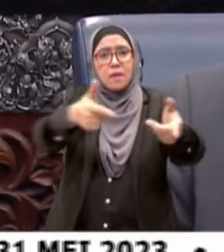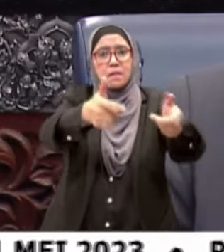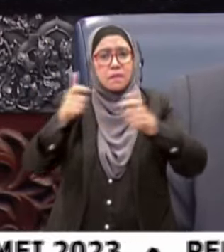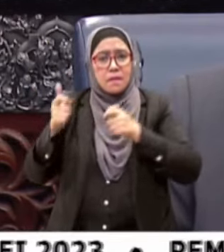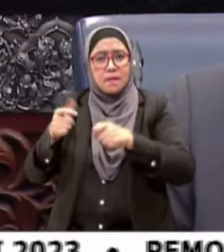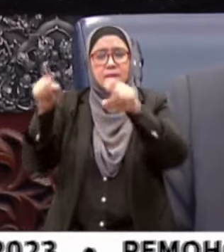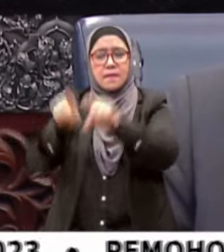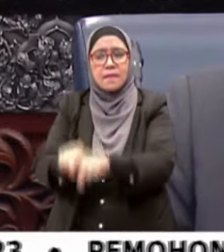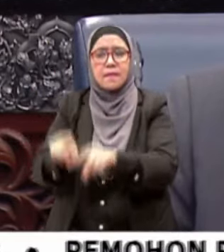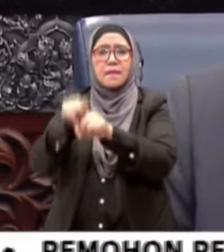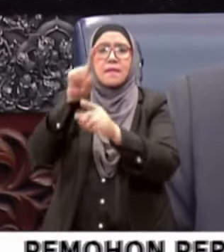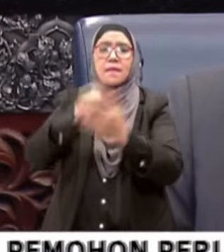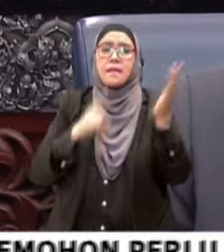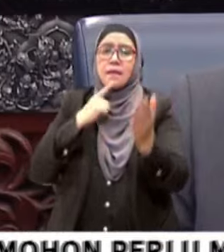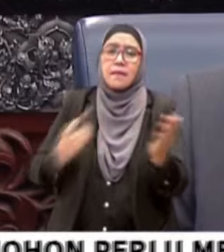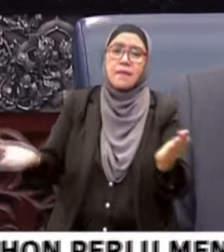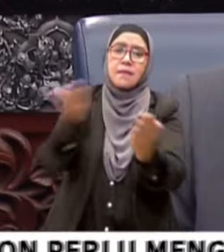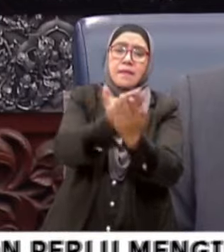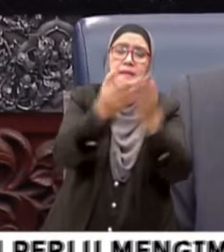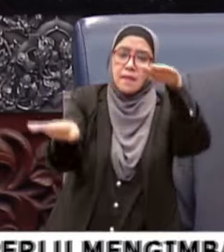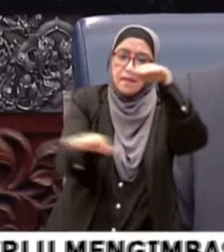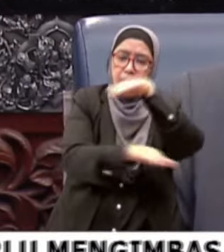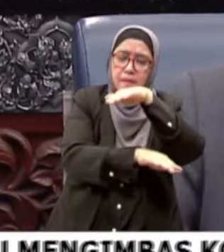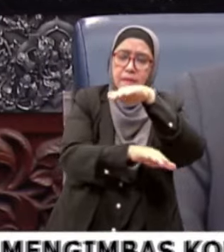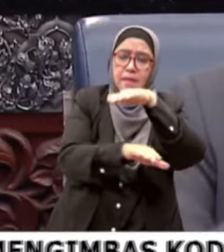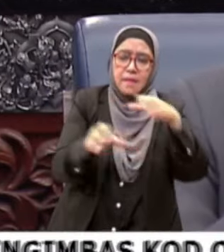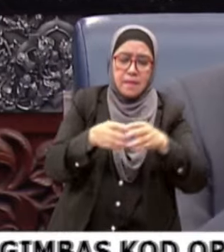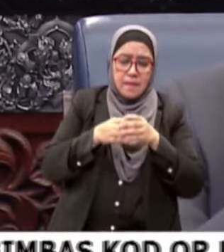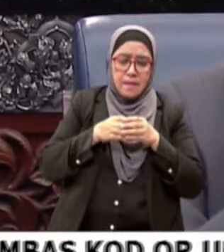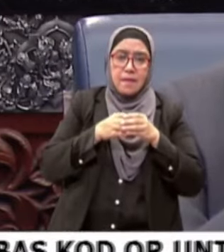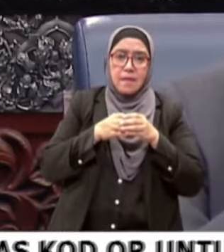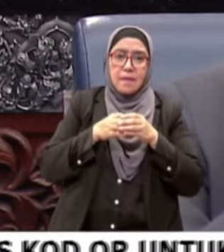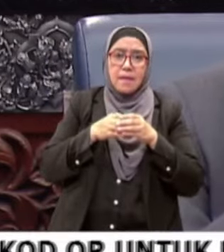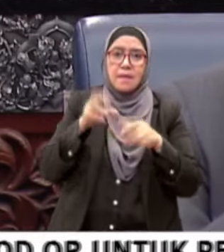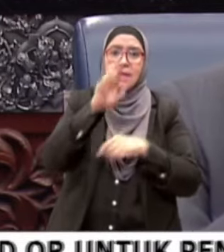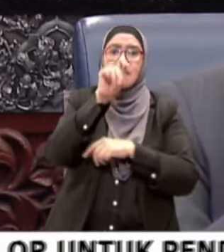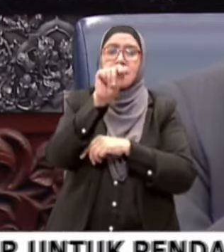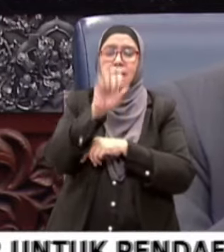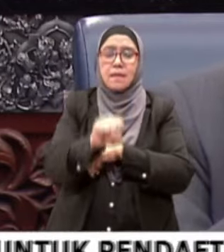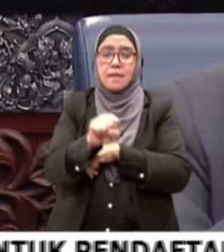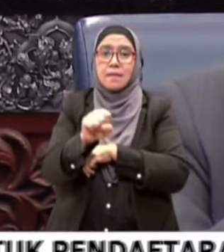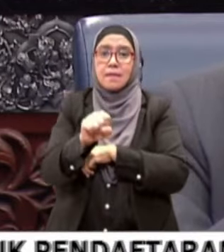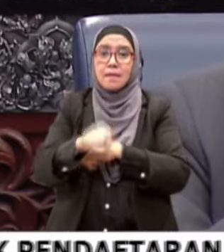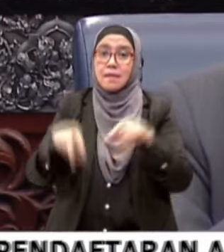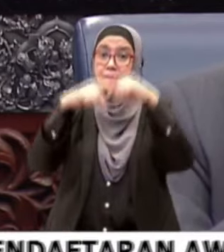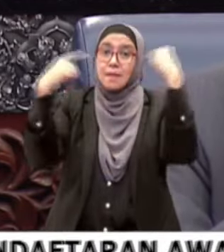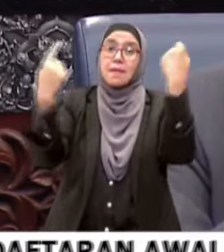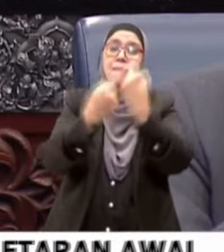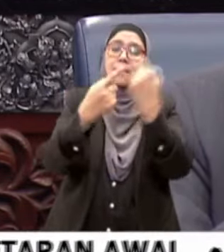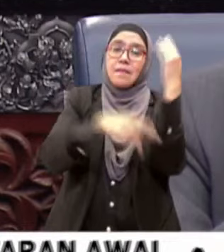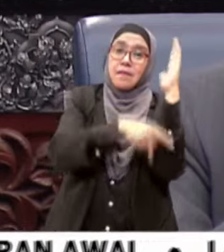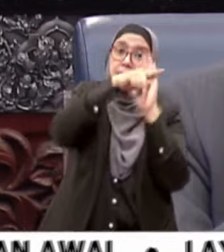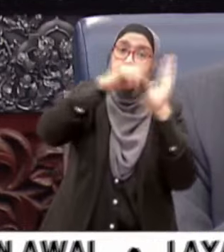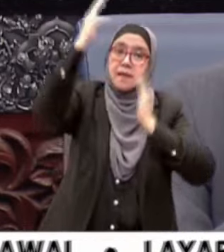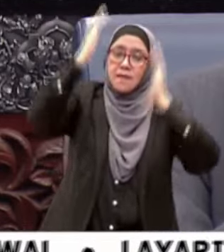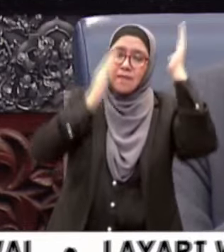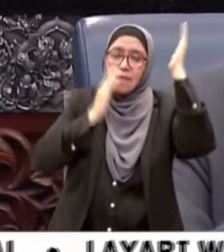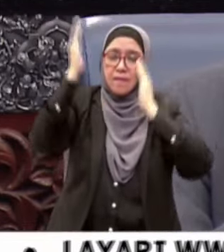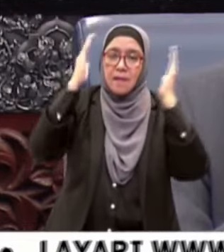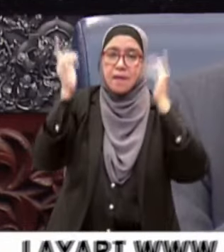syur yang dinyatakan di bawah eee kumpulan rentalspati paling Malaysia integri 3 menit dan anti Rasulullah pada